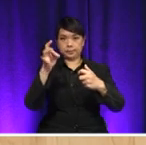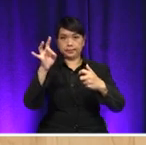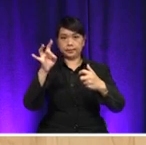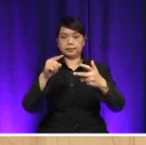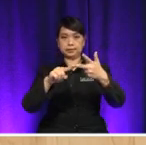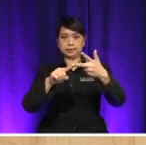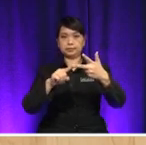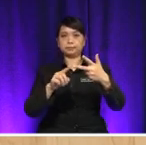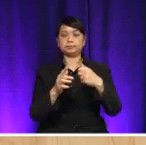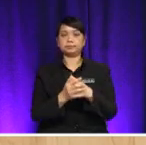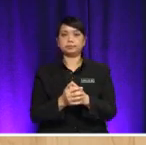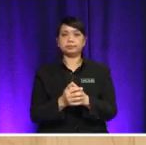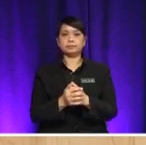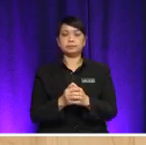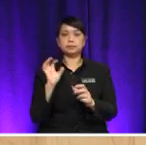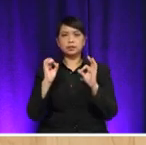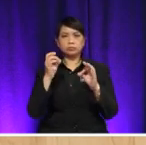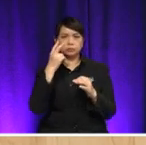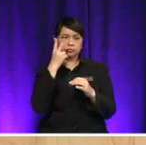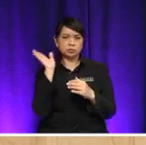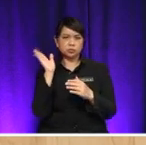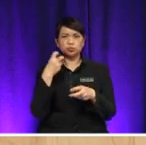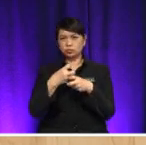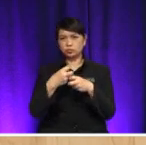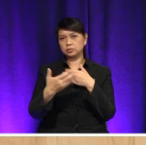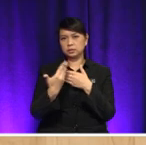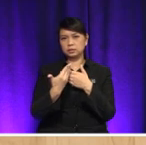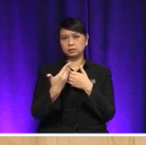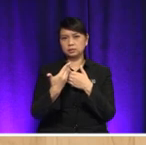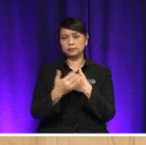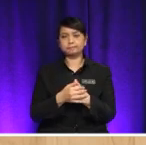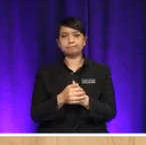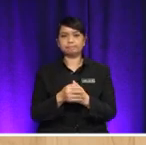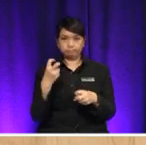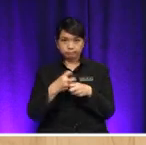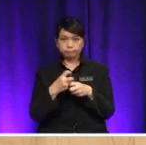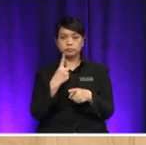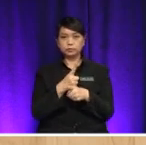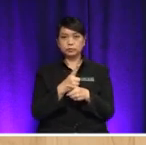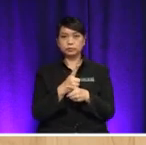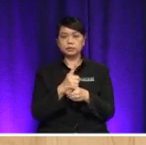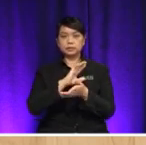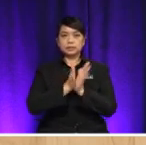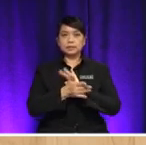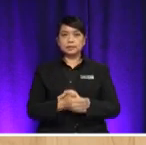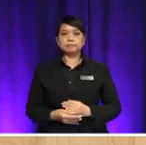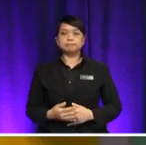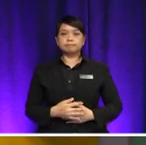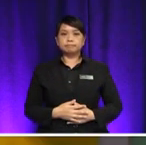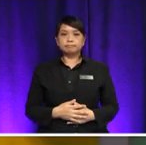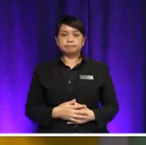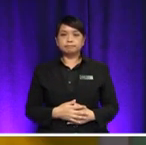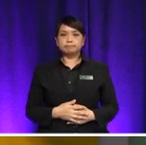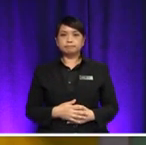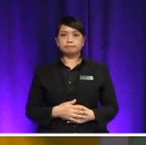bagi gambaran macam susahlah Oke jadi cadangan lah untuk anak-anak